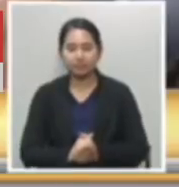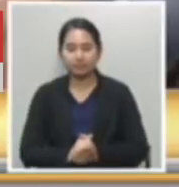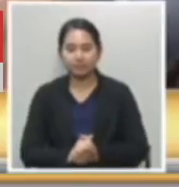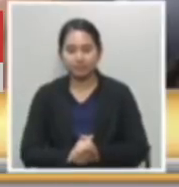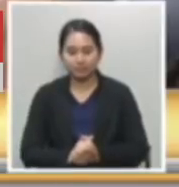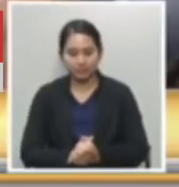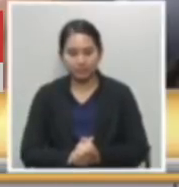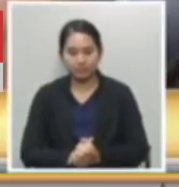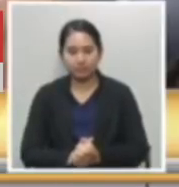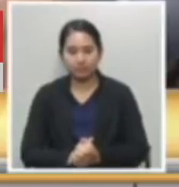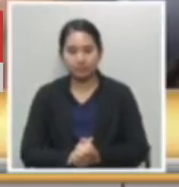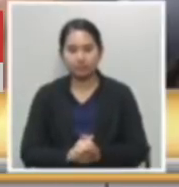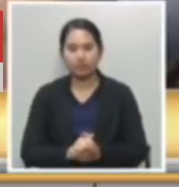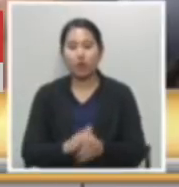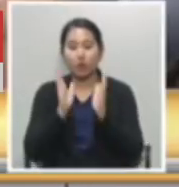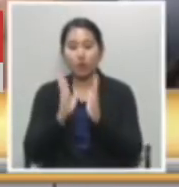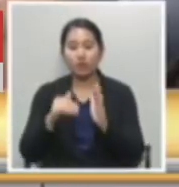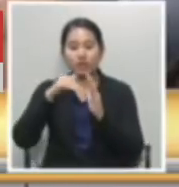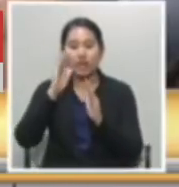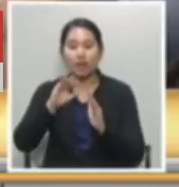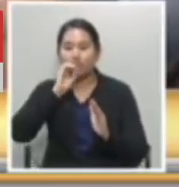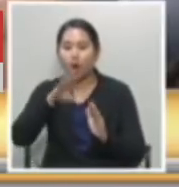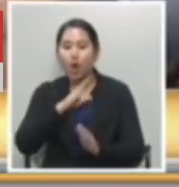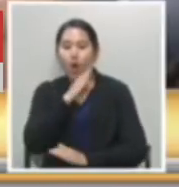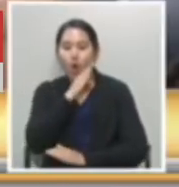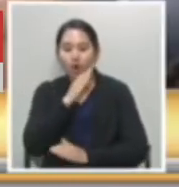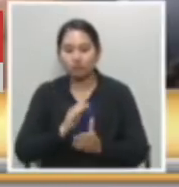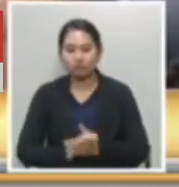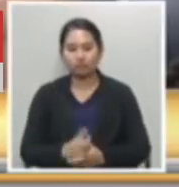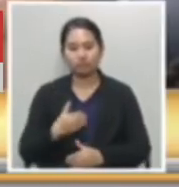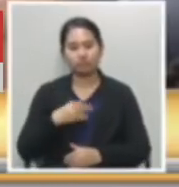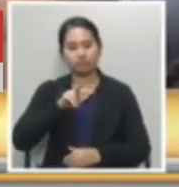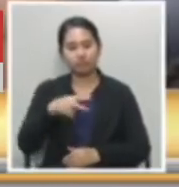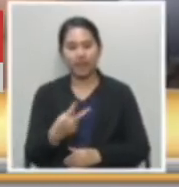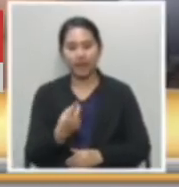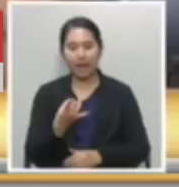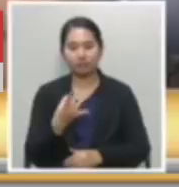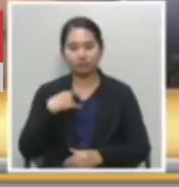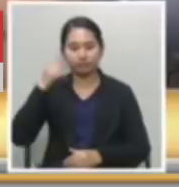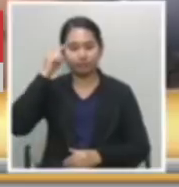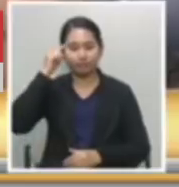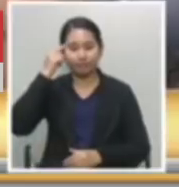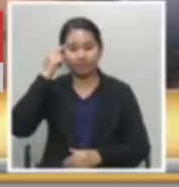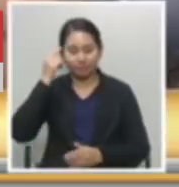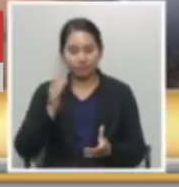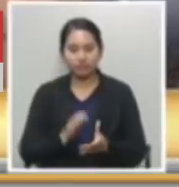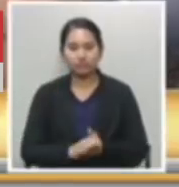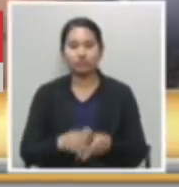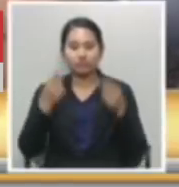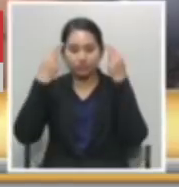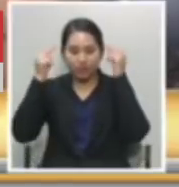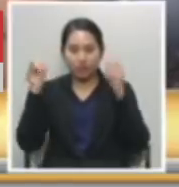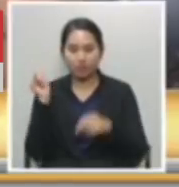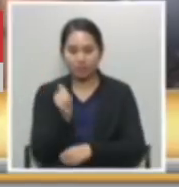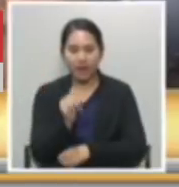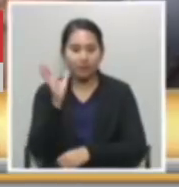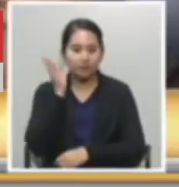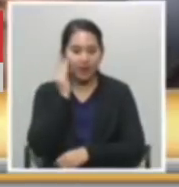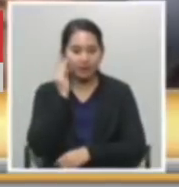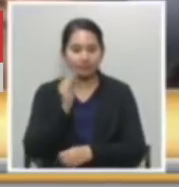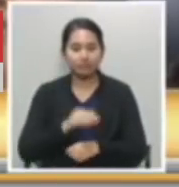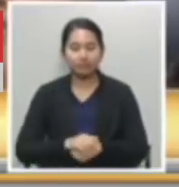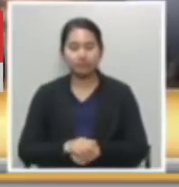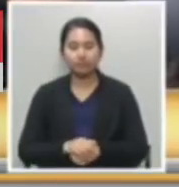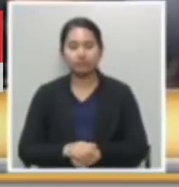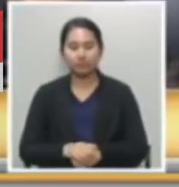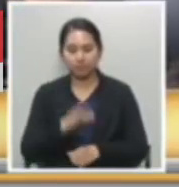มันไม่มีคนเหนือบอกว่ามันจุแปลว่าอะไรไม่ทราบนะครับมันไม่มีดีแล้วท่านนายกมาจะได้ฟังจัดๆเลยเอ